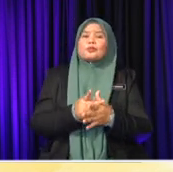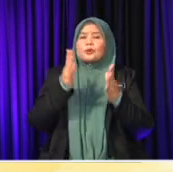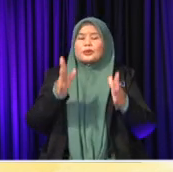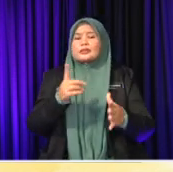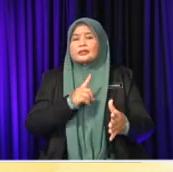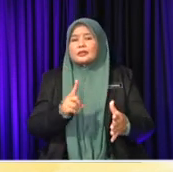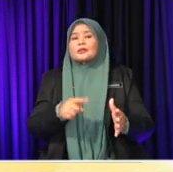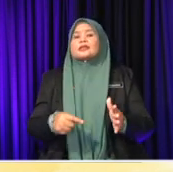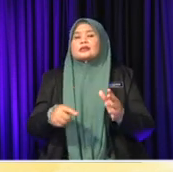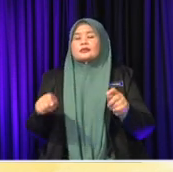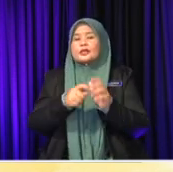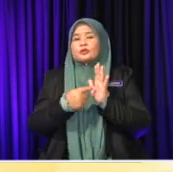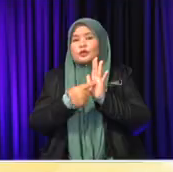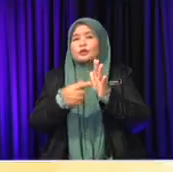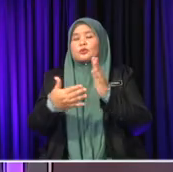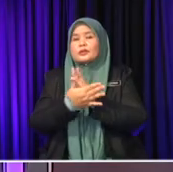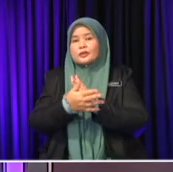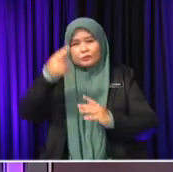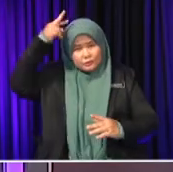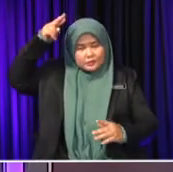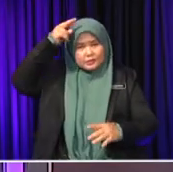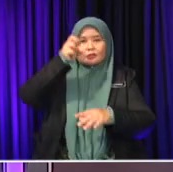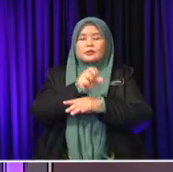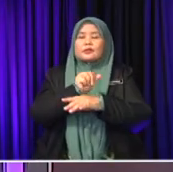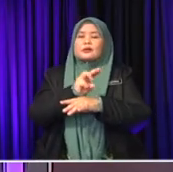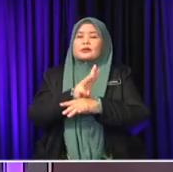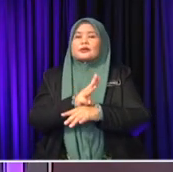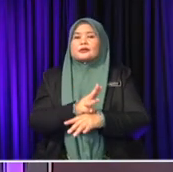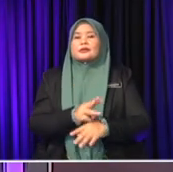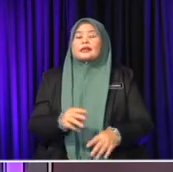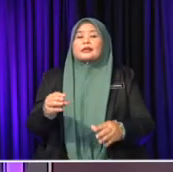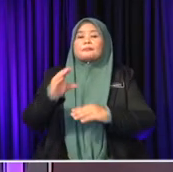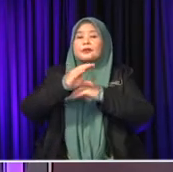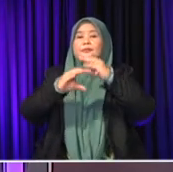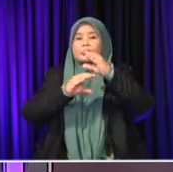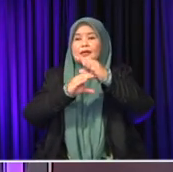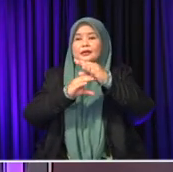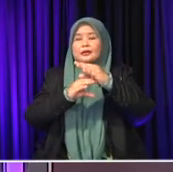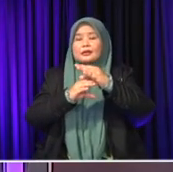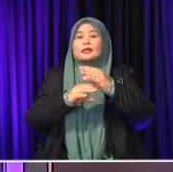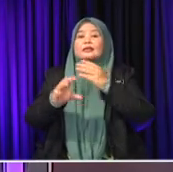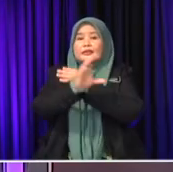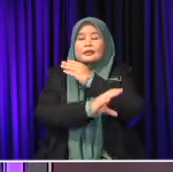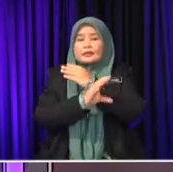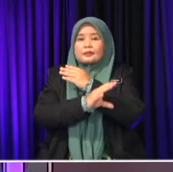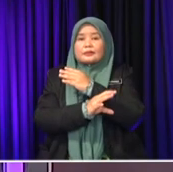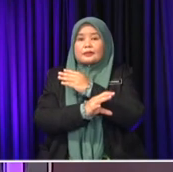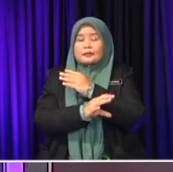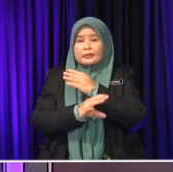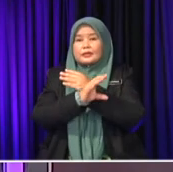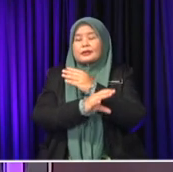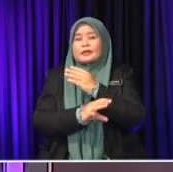ditunjukan oleh Rasulullah Shallallahu Alaihi Wasallam dalam pembinaan negara Madinah Ya